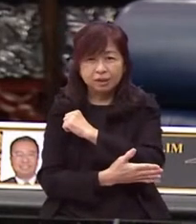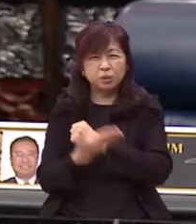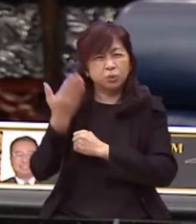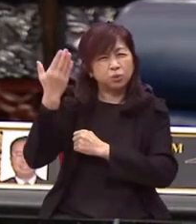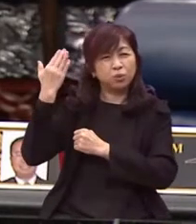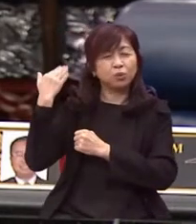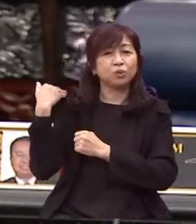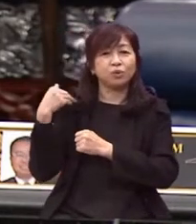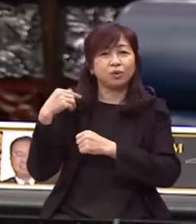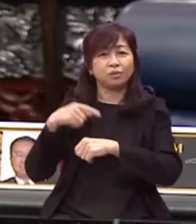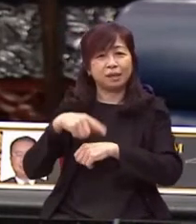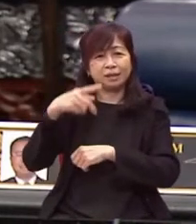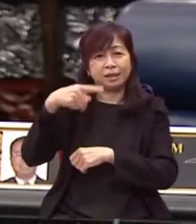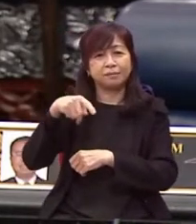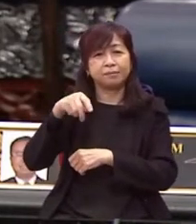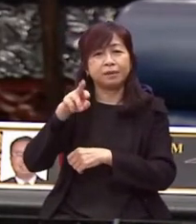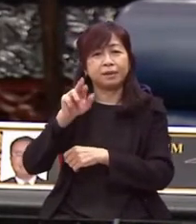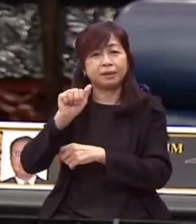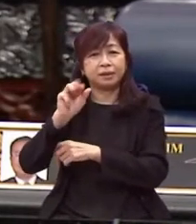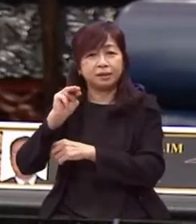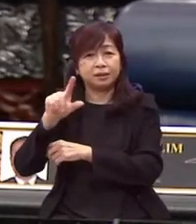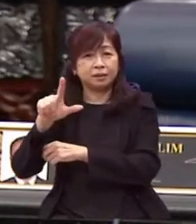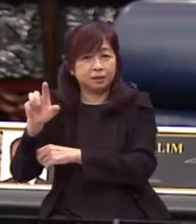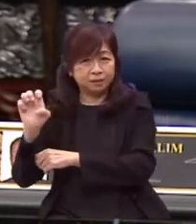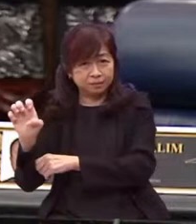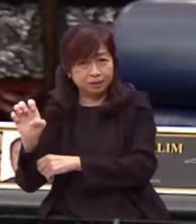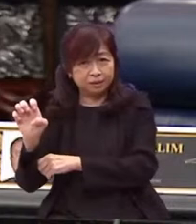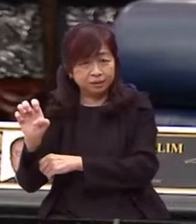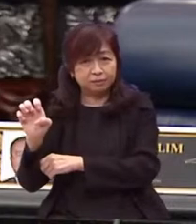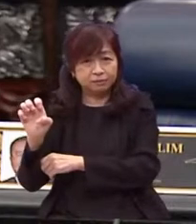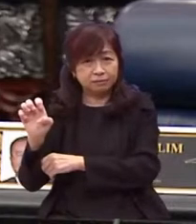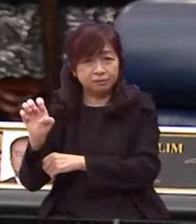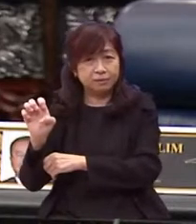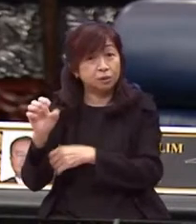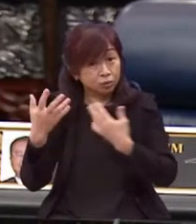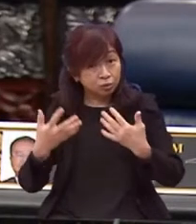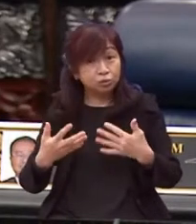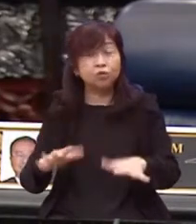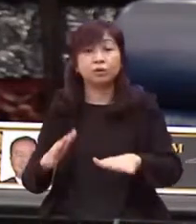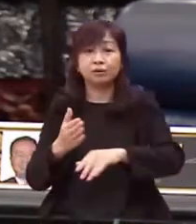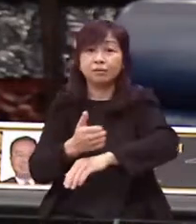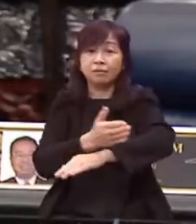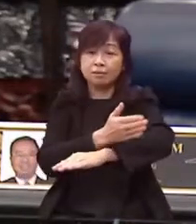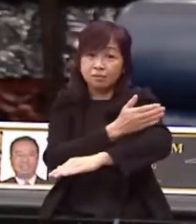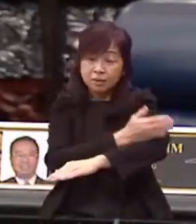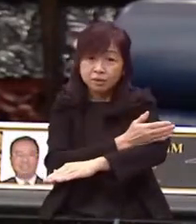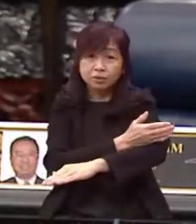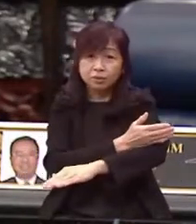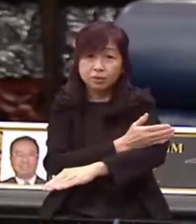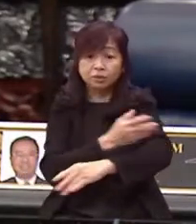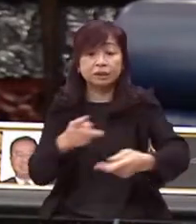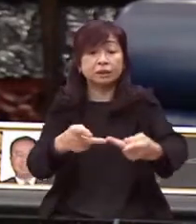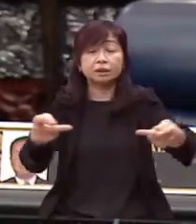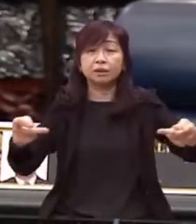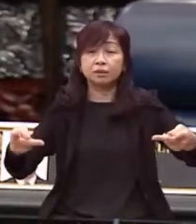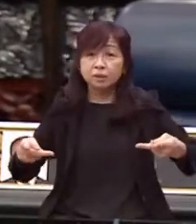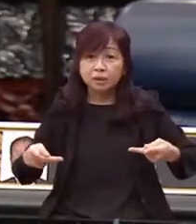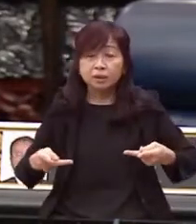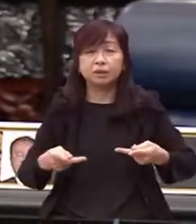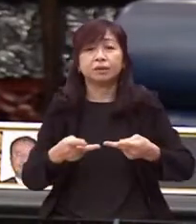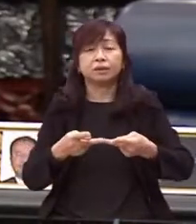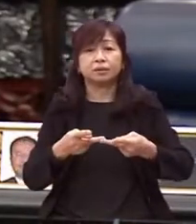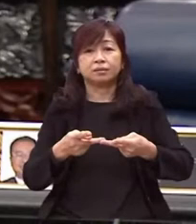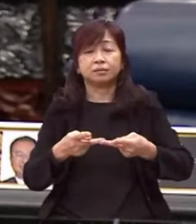Ramli itu udah naik maju berkembang pesat ya kawasan Taman melewati kawasan